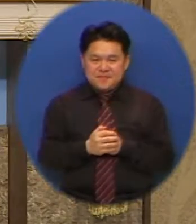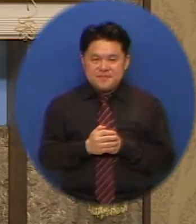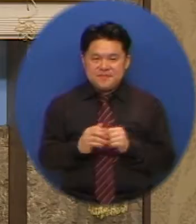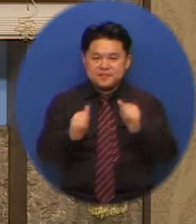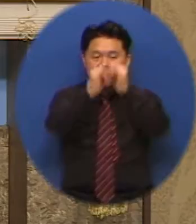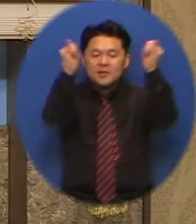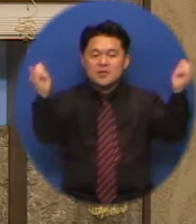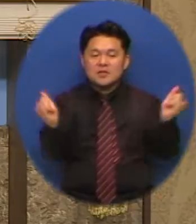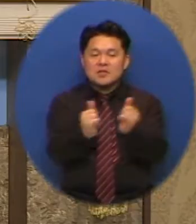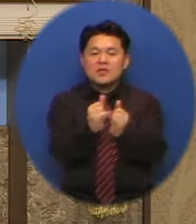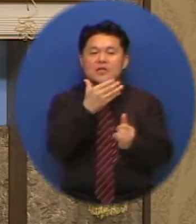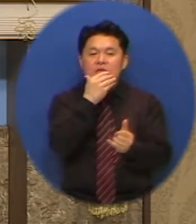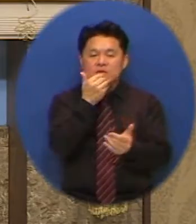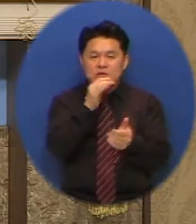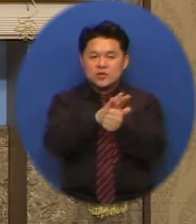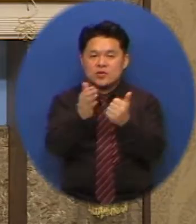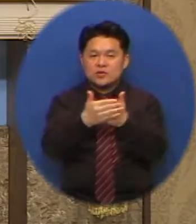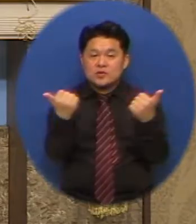사회복지협의회의